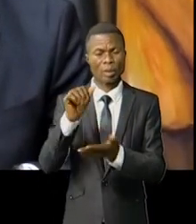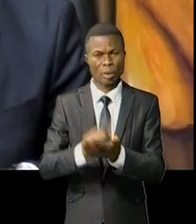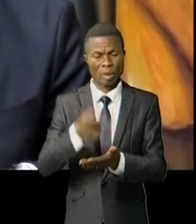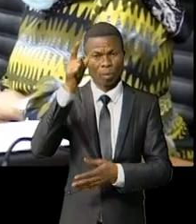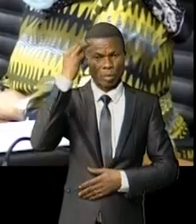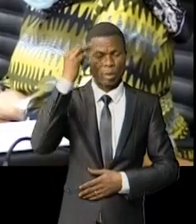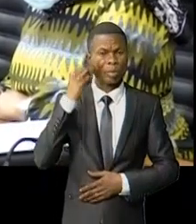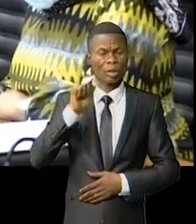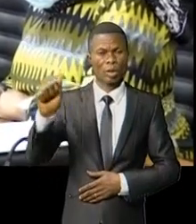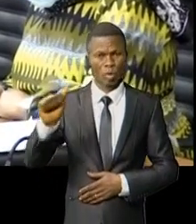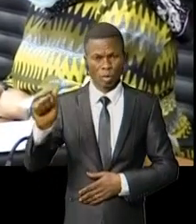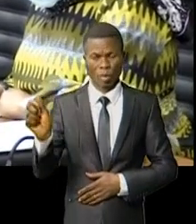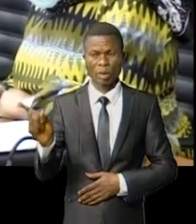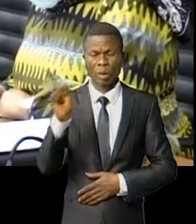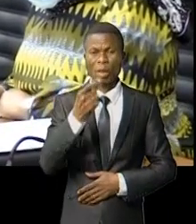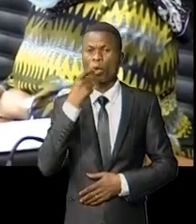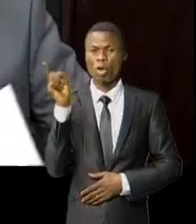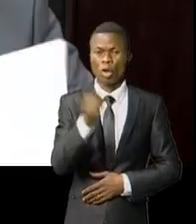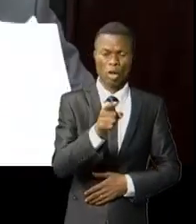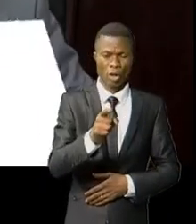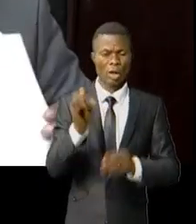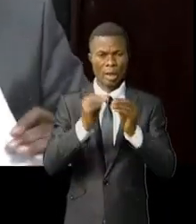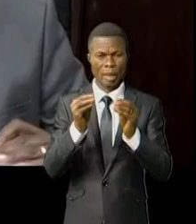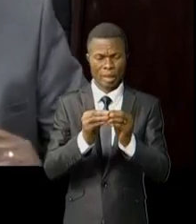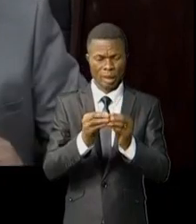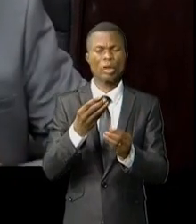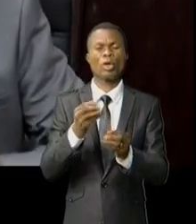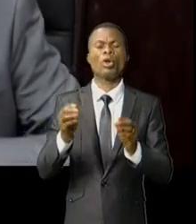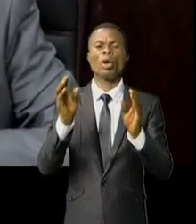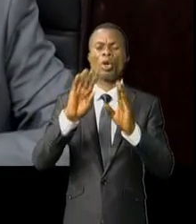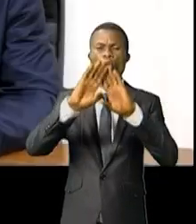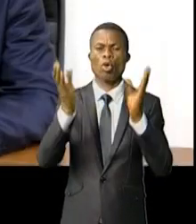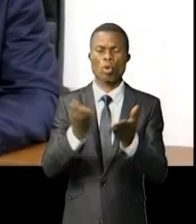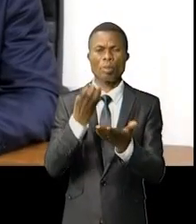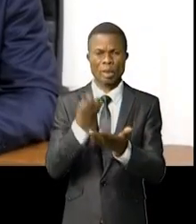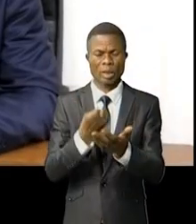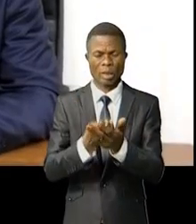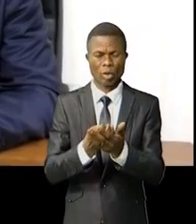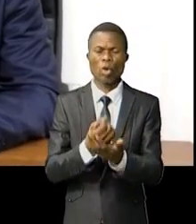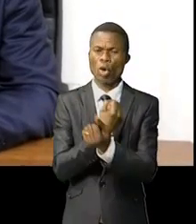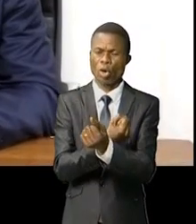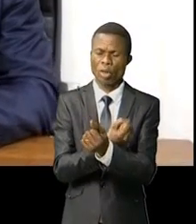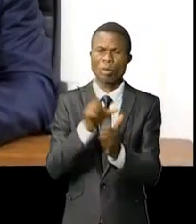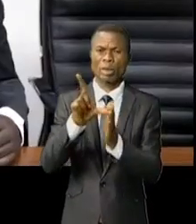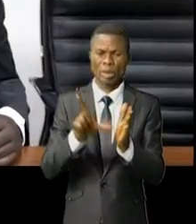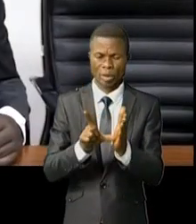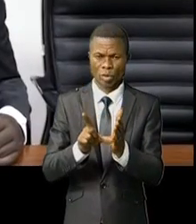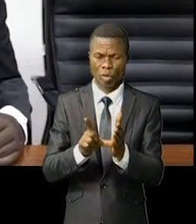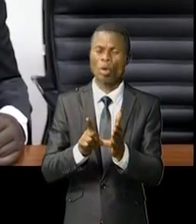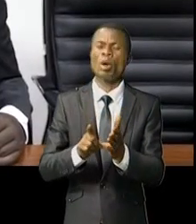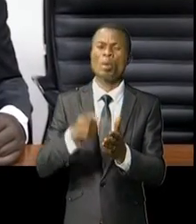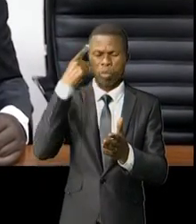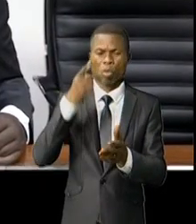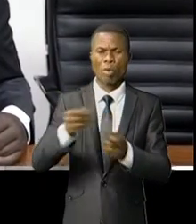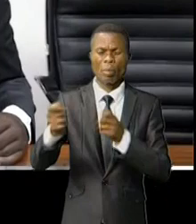Samalou Kondé Kengé a instruit à la réunion des conjonctures économiques pour que les dispositions soient prises afin d'inonder les marchés dans un